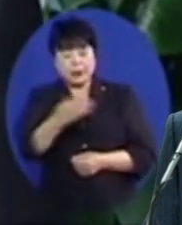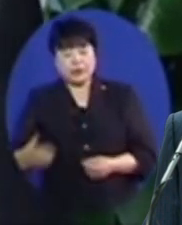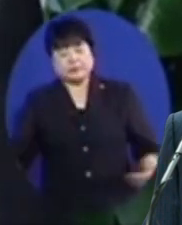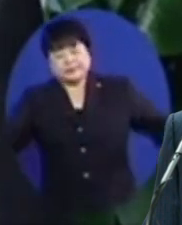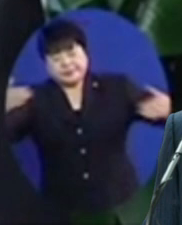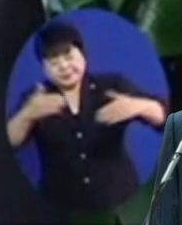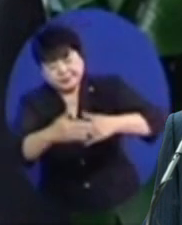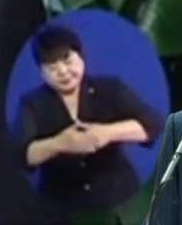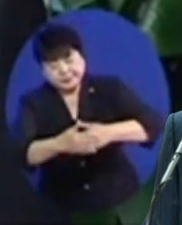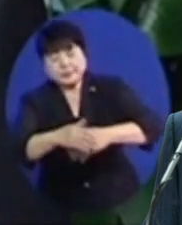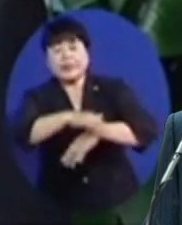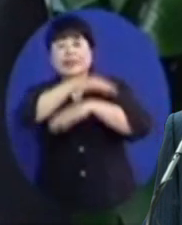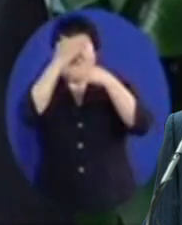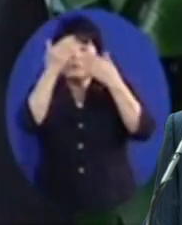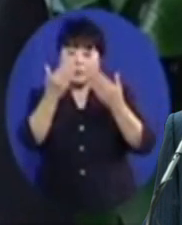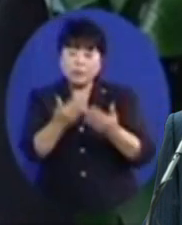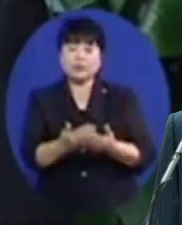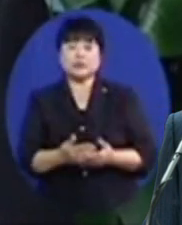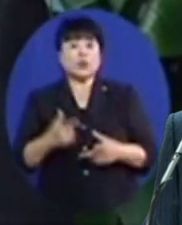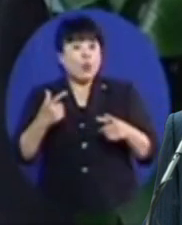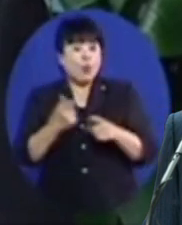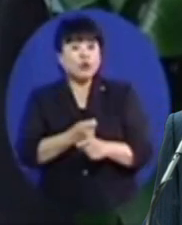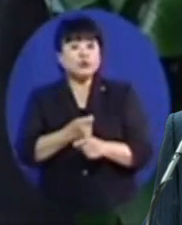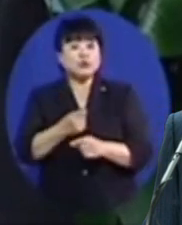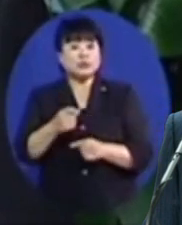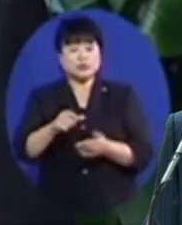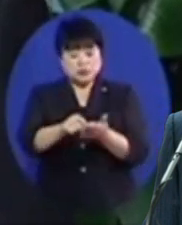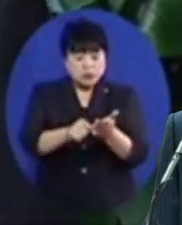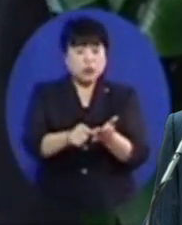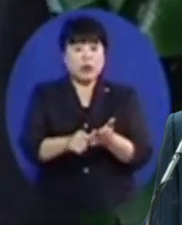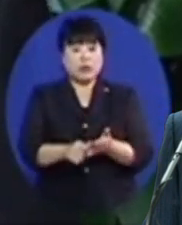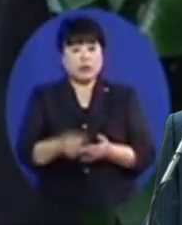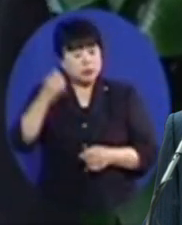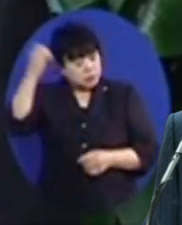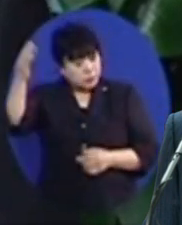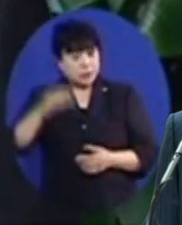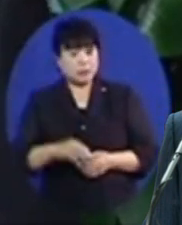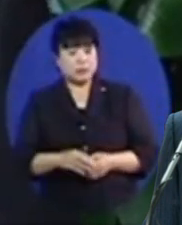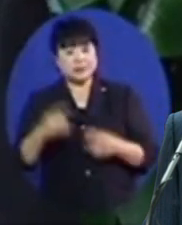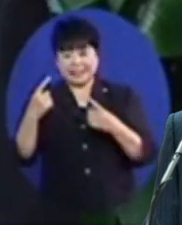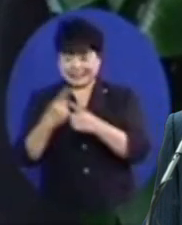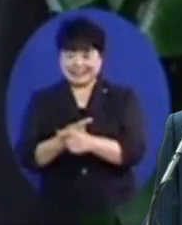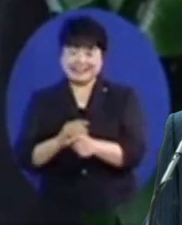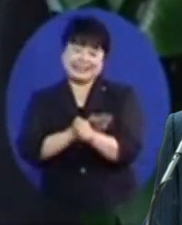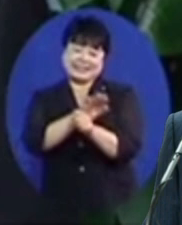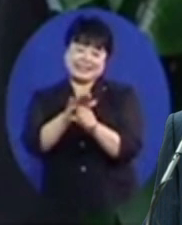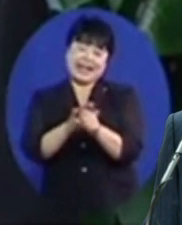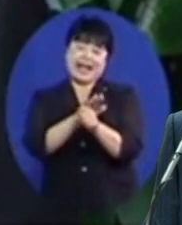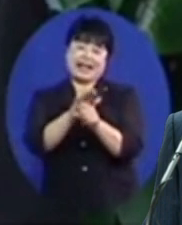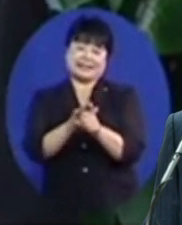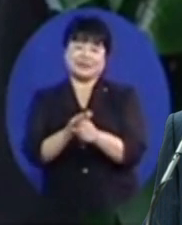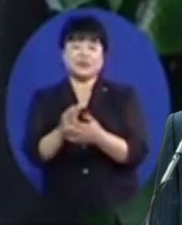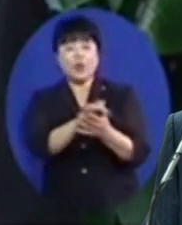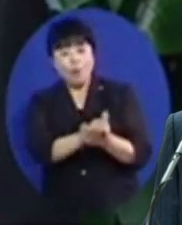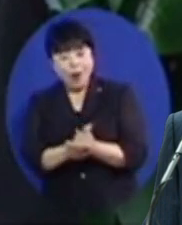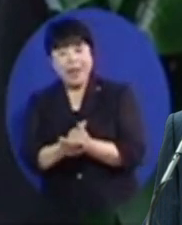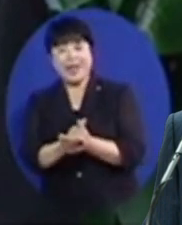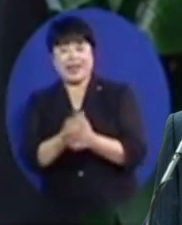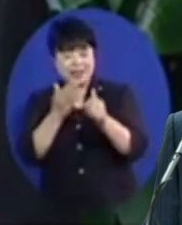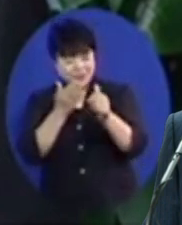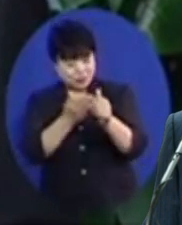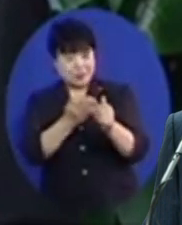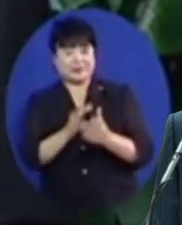더 모든 원한을 다 지워버리고 풀어버리고 그 대신 사랑과 화해를